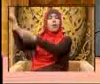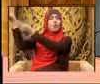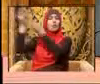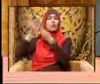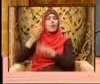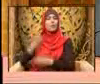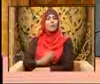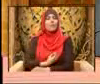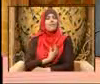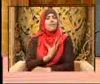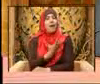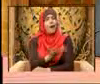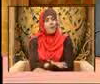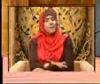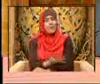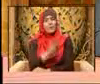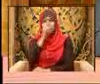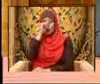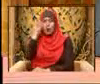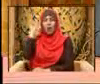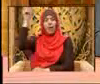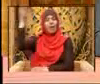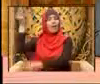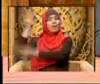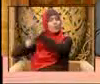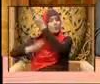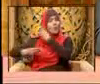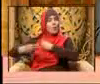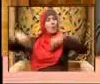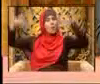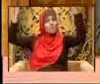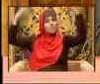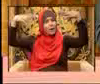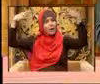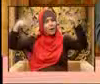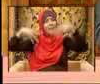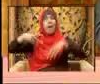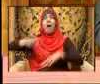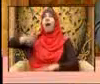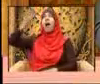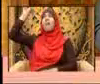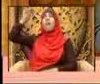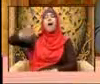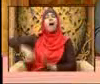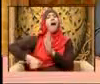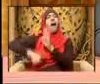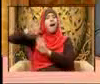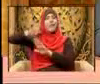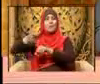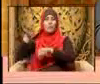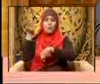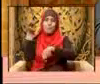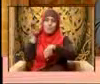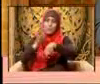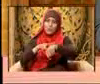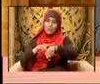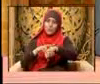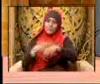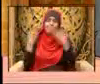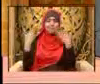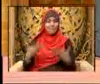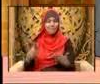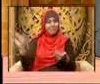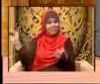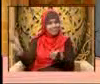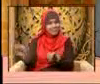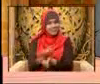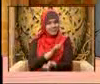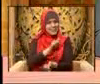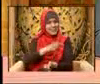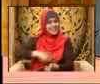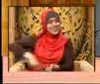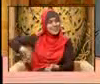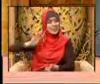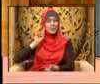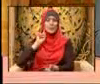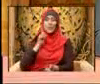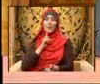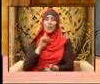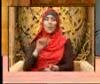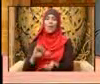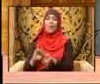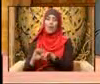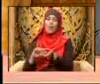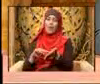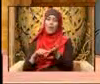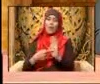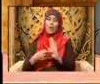من رحمته ومن فضله ومن منحه، إنه سبحانه وتعالى خير مسؤول. ولم يبق لي أيها الإخوة